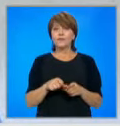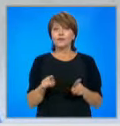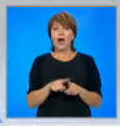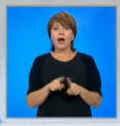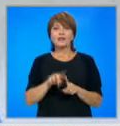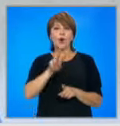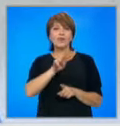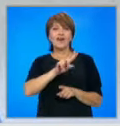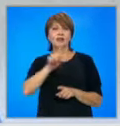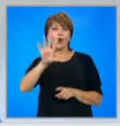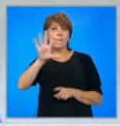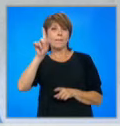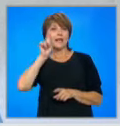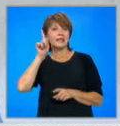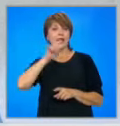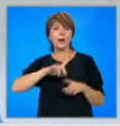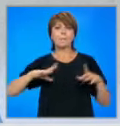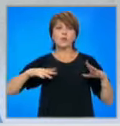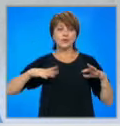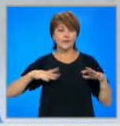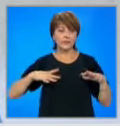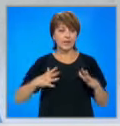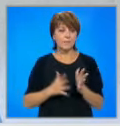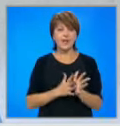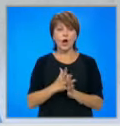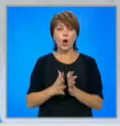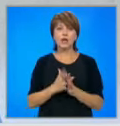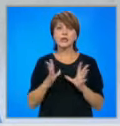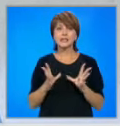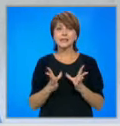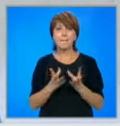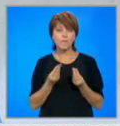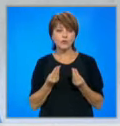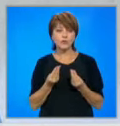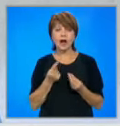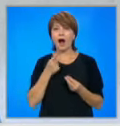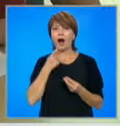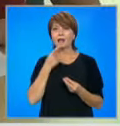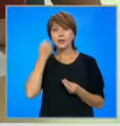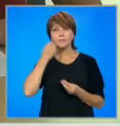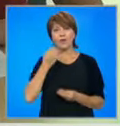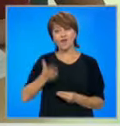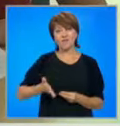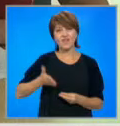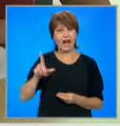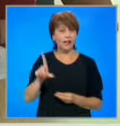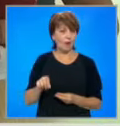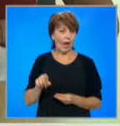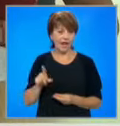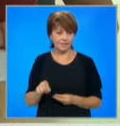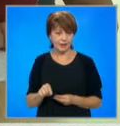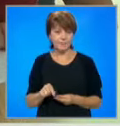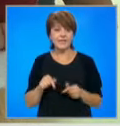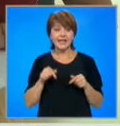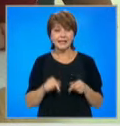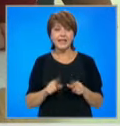да регистрира повече превози, т.е. хората почнаха да откриват влака като евтин транспорт. По думите на експерта,